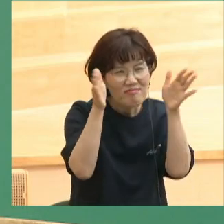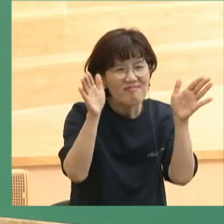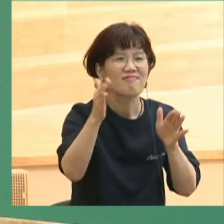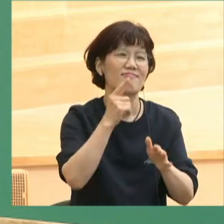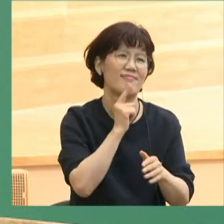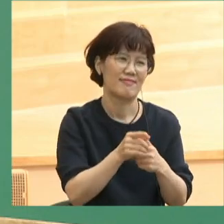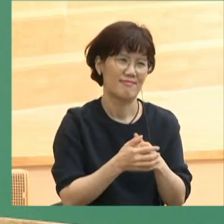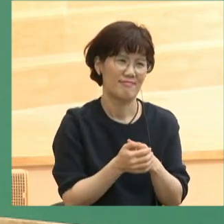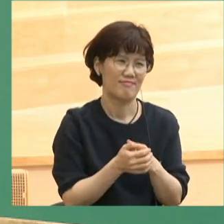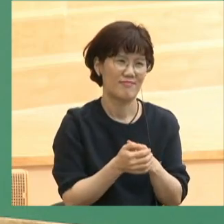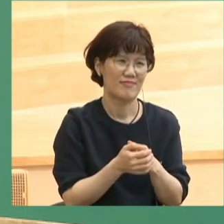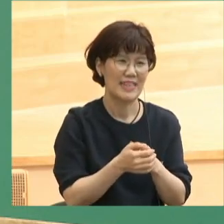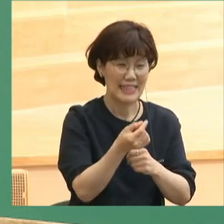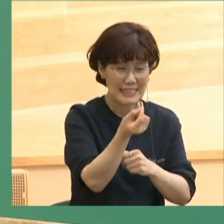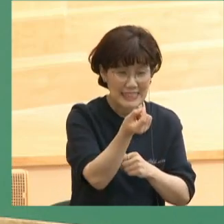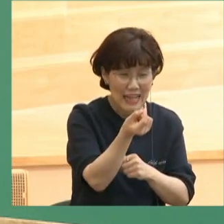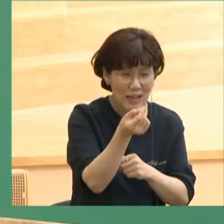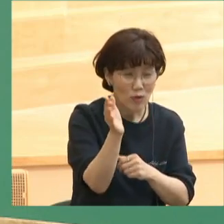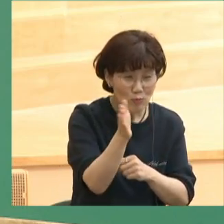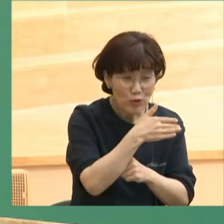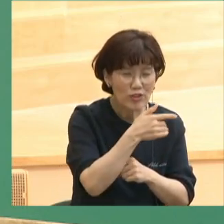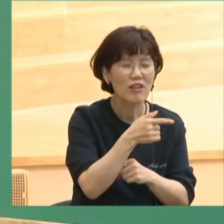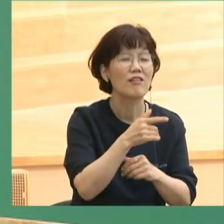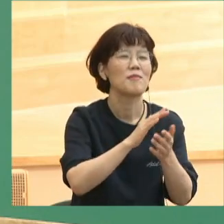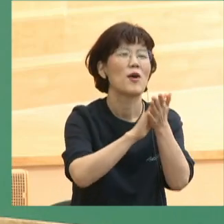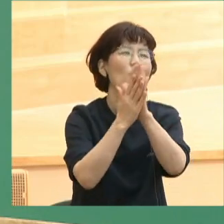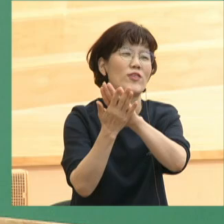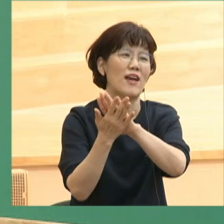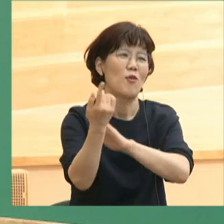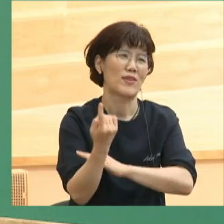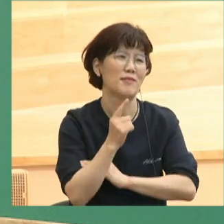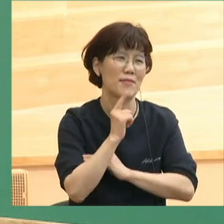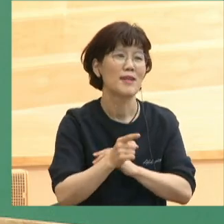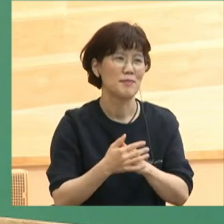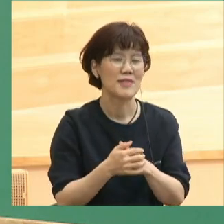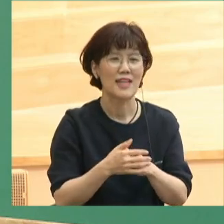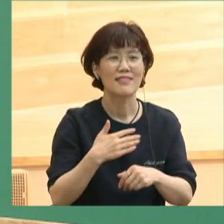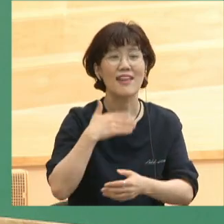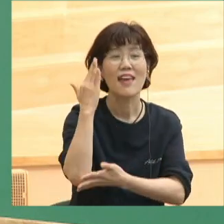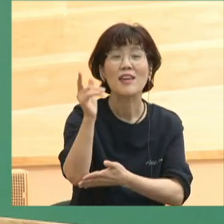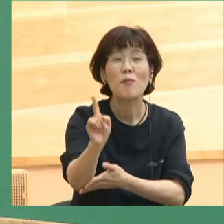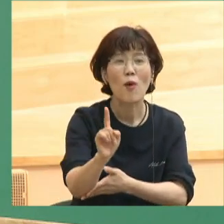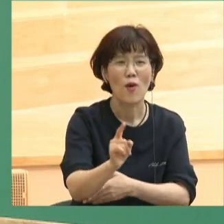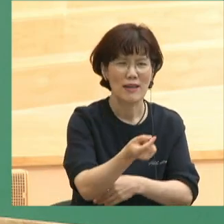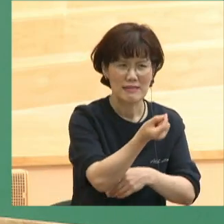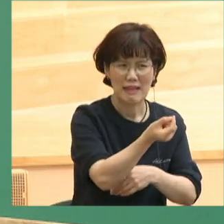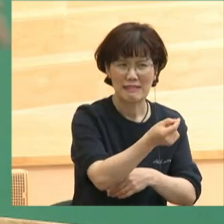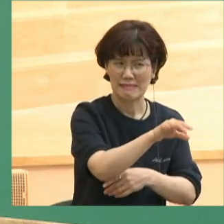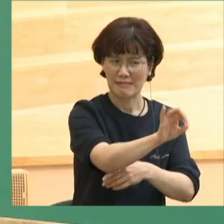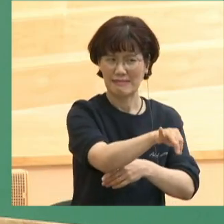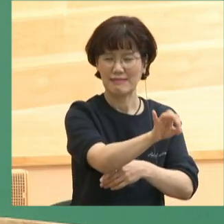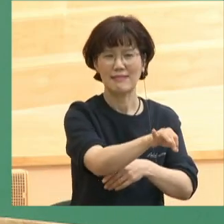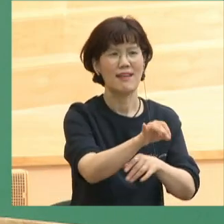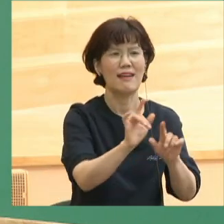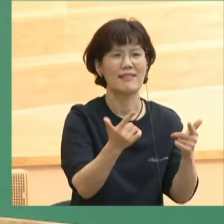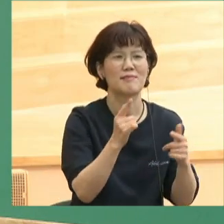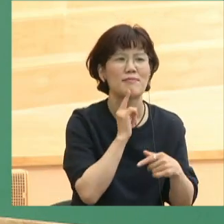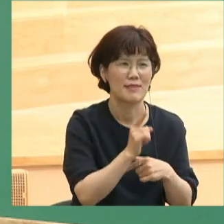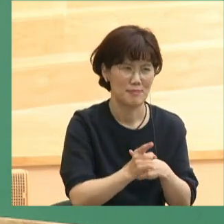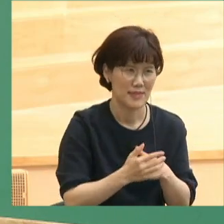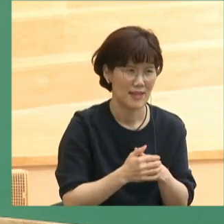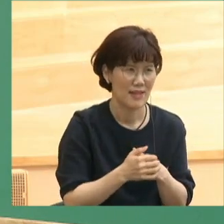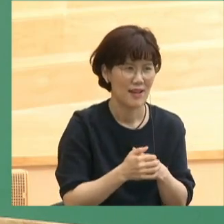거예요. 작은 것으로부터 시작된 변화인 거죠. 지금 제가 무슨 얘기예요? 작은 것이 절대 시시하지 않다 그 말인